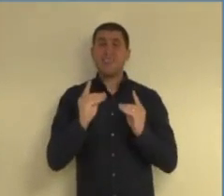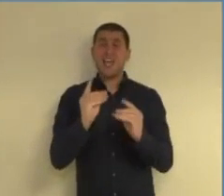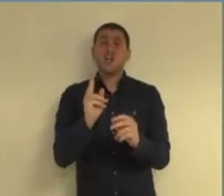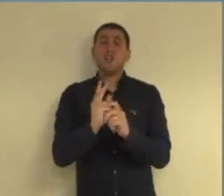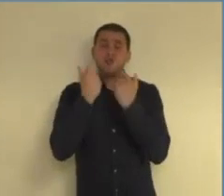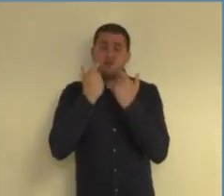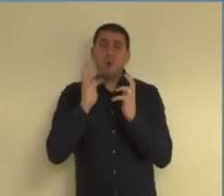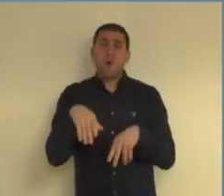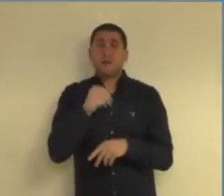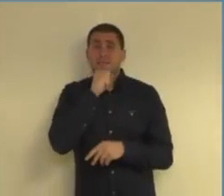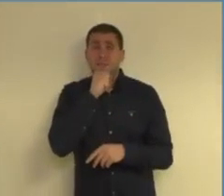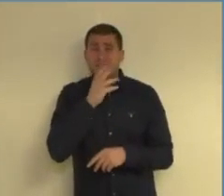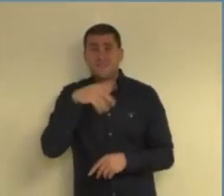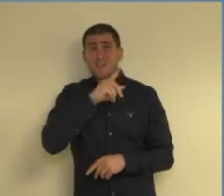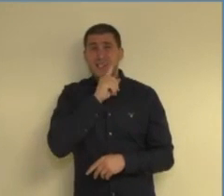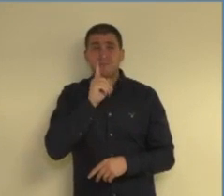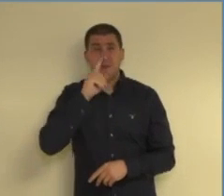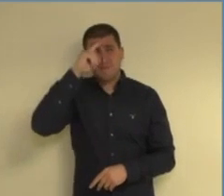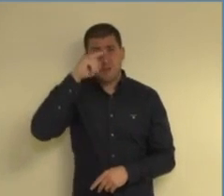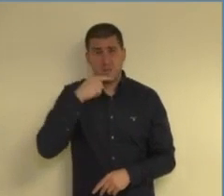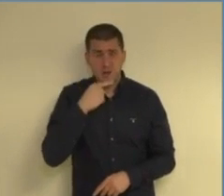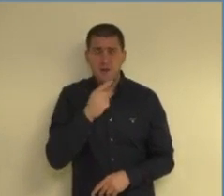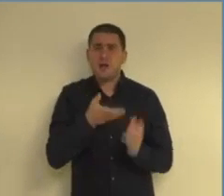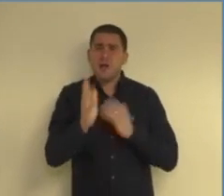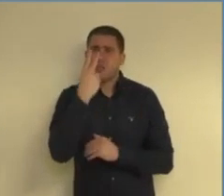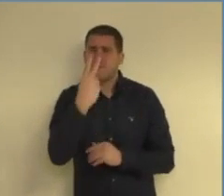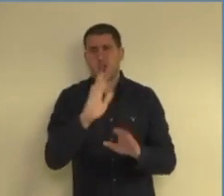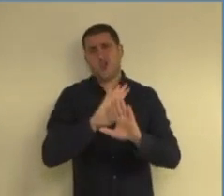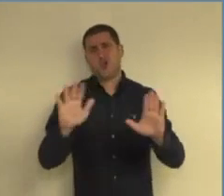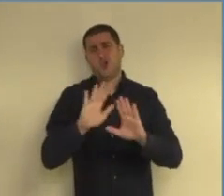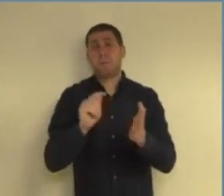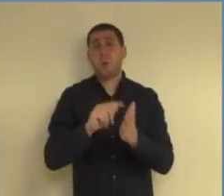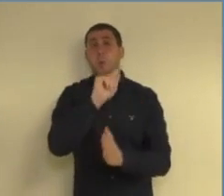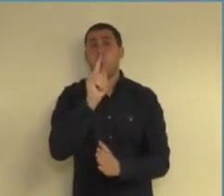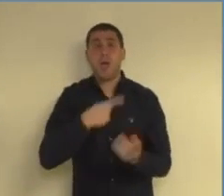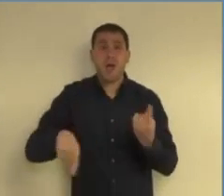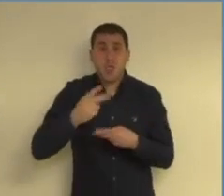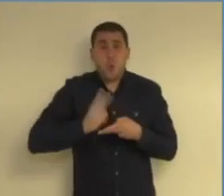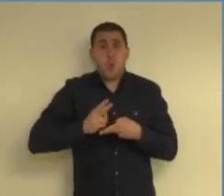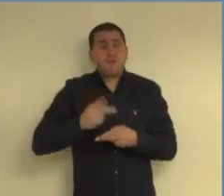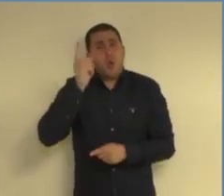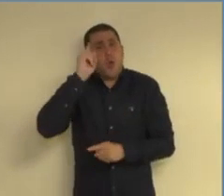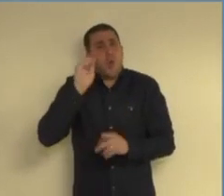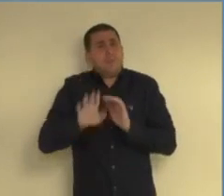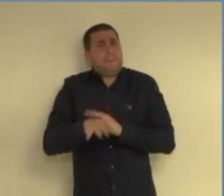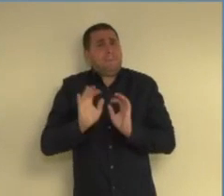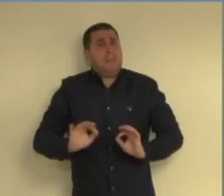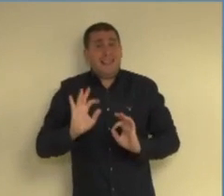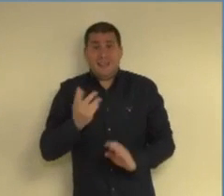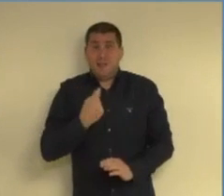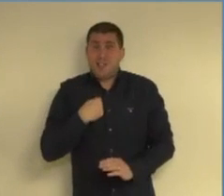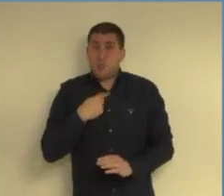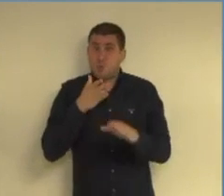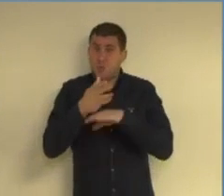לשמור על סבא וסבתא ועל לבא ואמא זה לא ללכת לבקר אותם כי יכול להיות שאנחנו חולים ואנחנו לא יודעים ואם